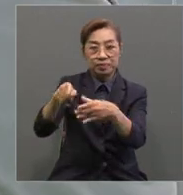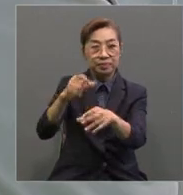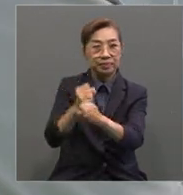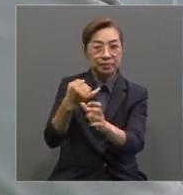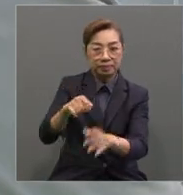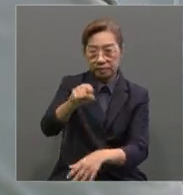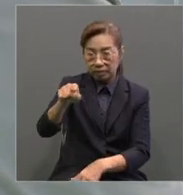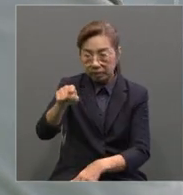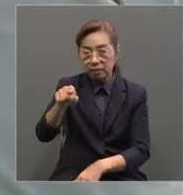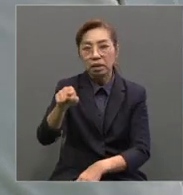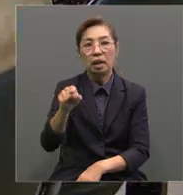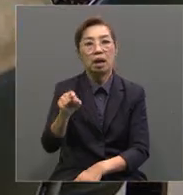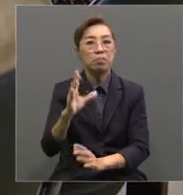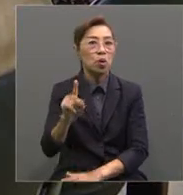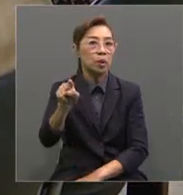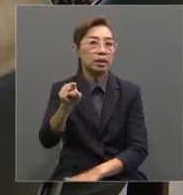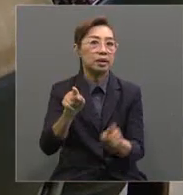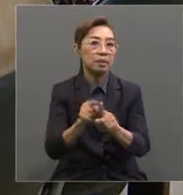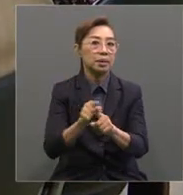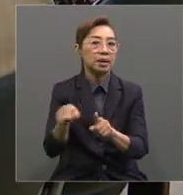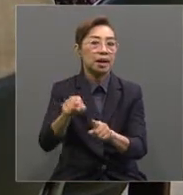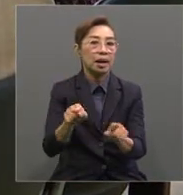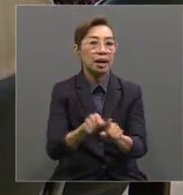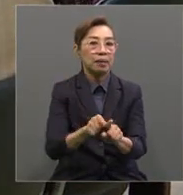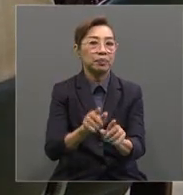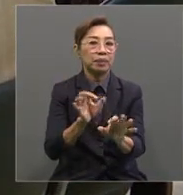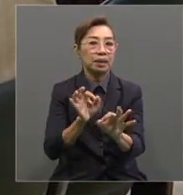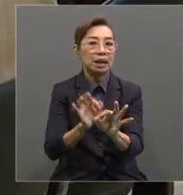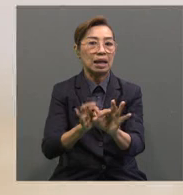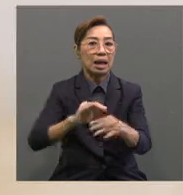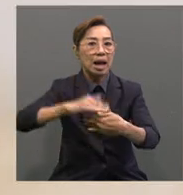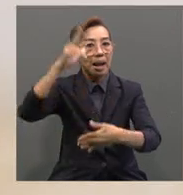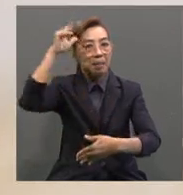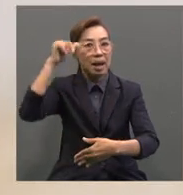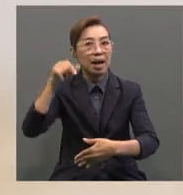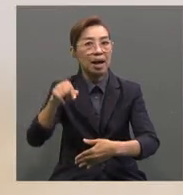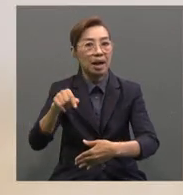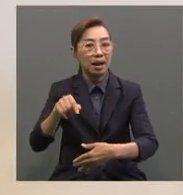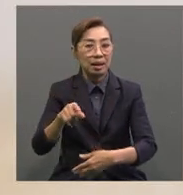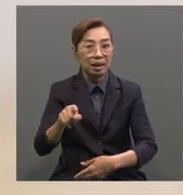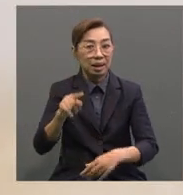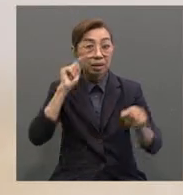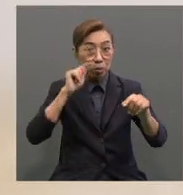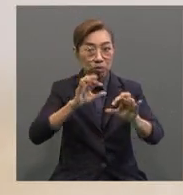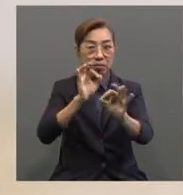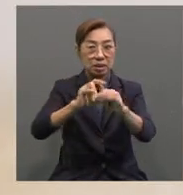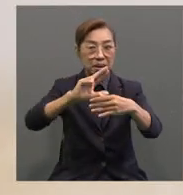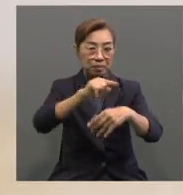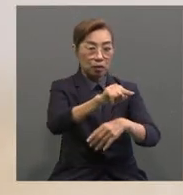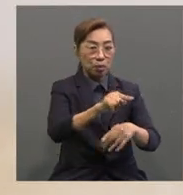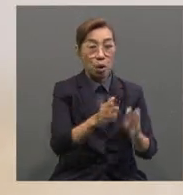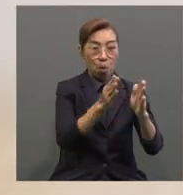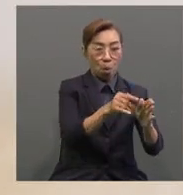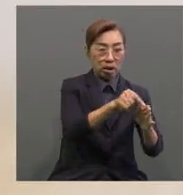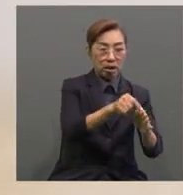ดังกล่าวค่ะเขาจะทำหน้าที่ก็คือเปิดบัญชีเพื่อรับโอนเงินต่อจากบัญชีม้าแถวที่ 1นะคะแสดงว่าบัญชี